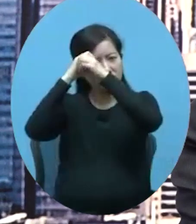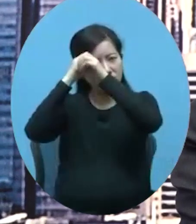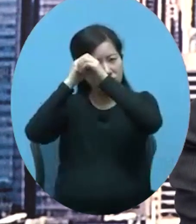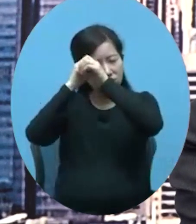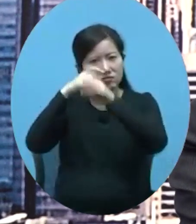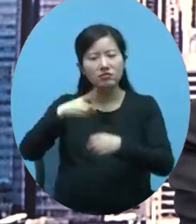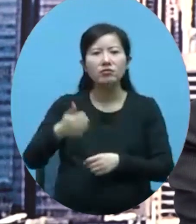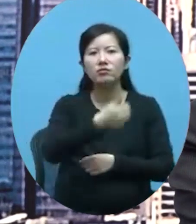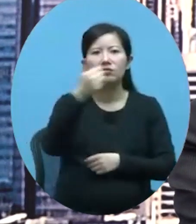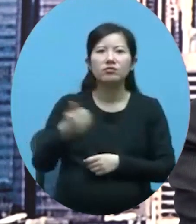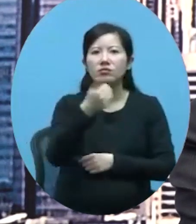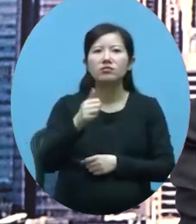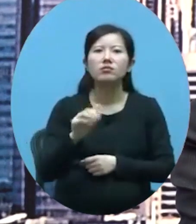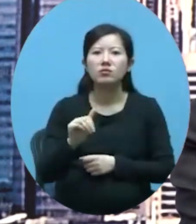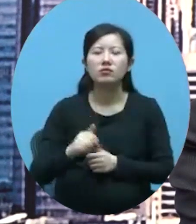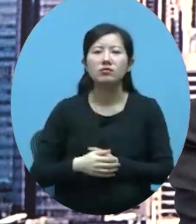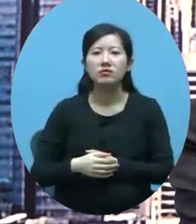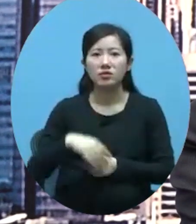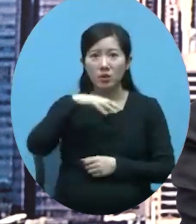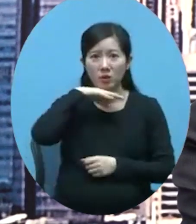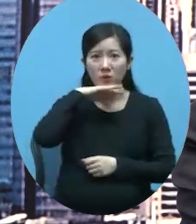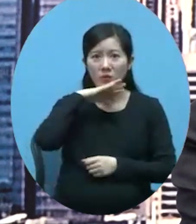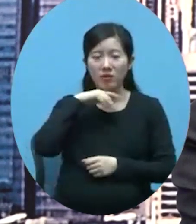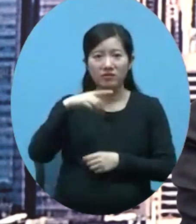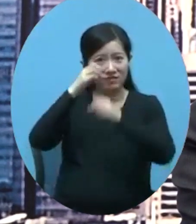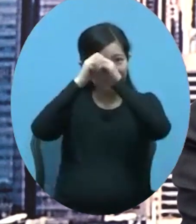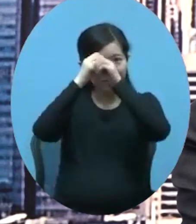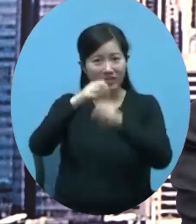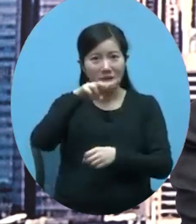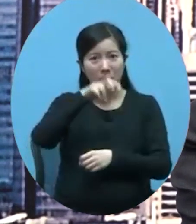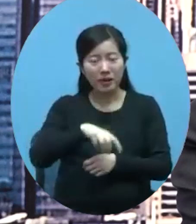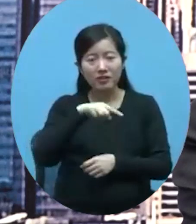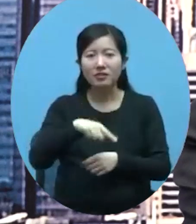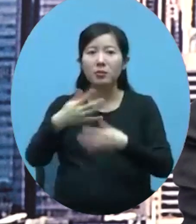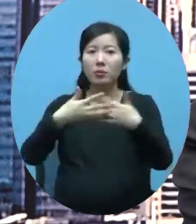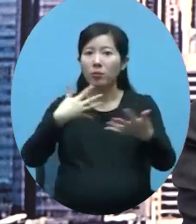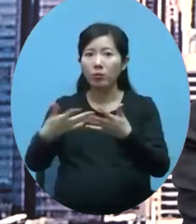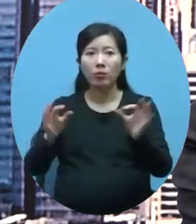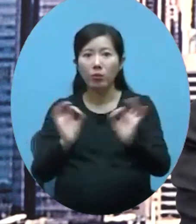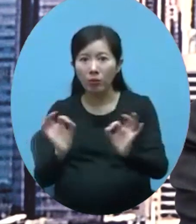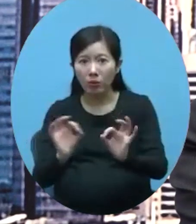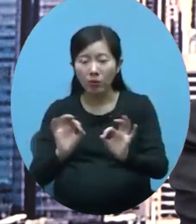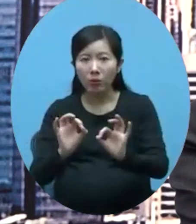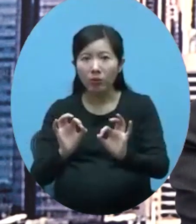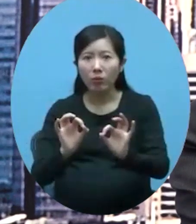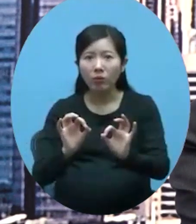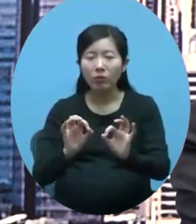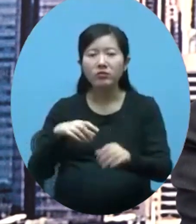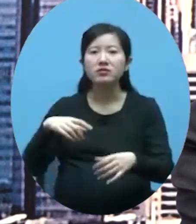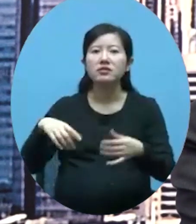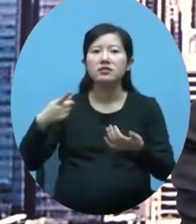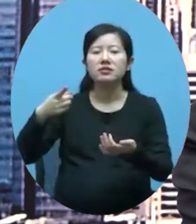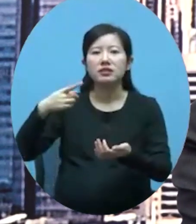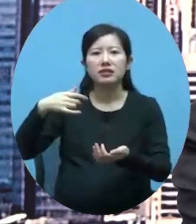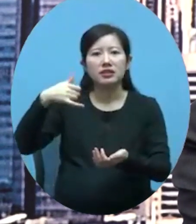型冠状病毒的测试第二 假如测试的结果是呈阴性的话我们会以电话短